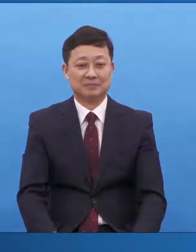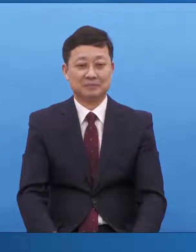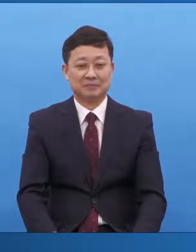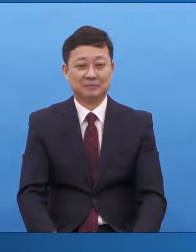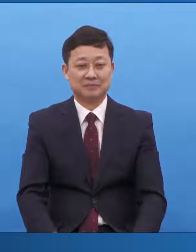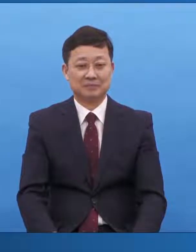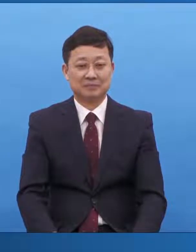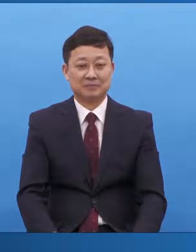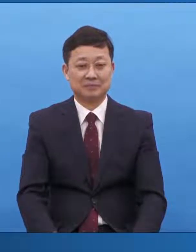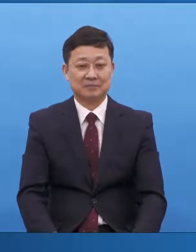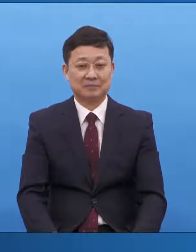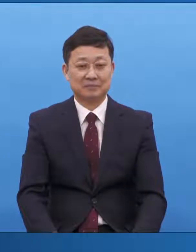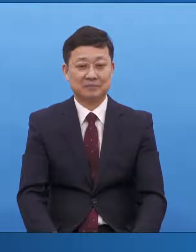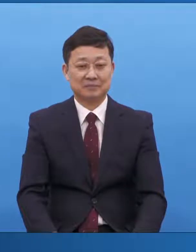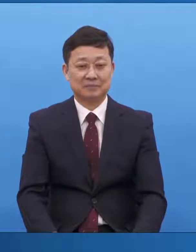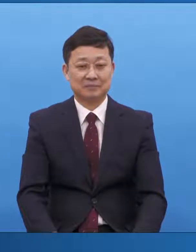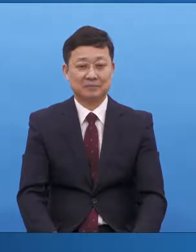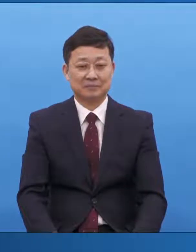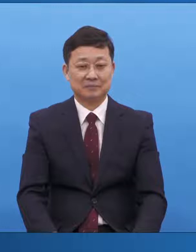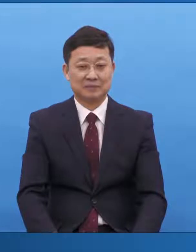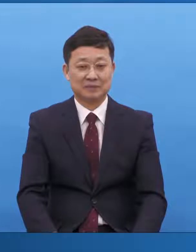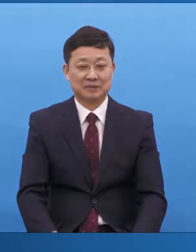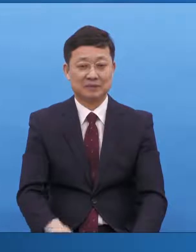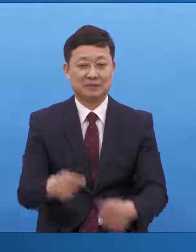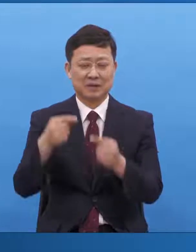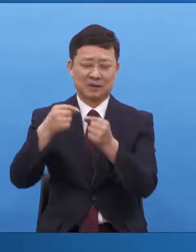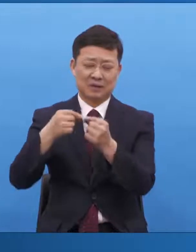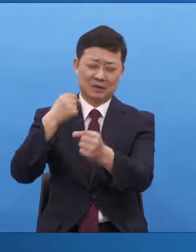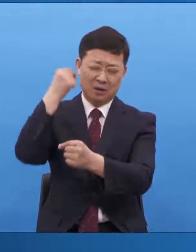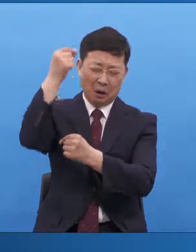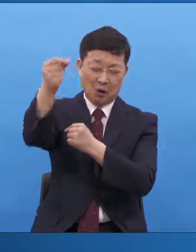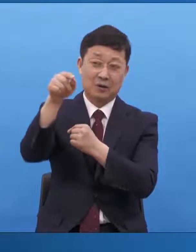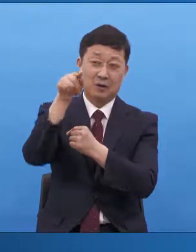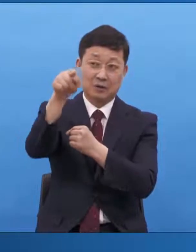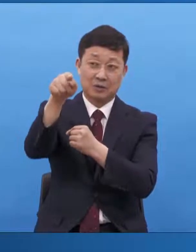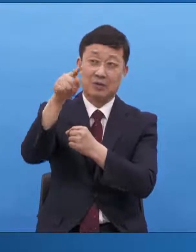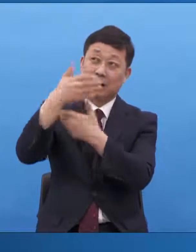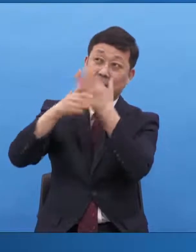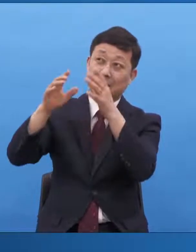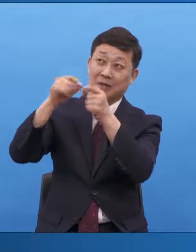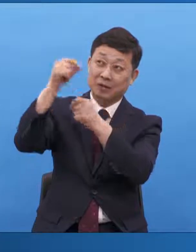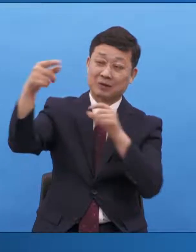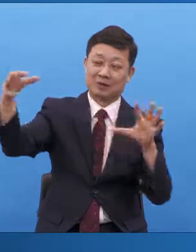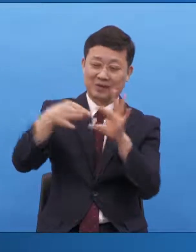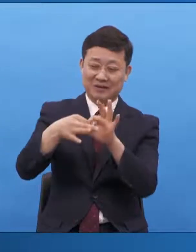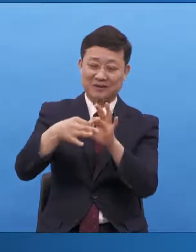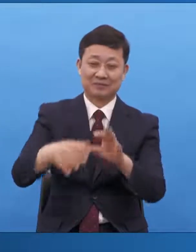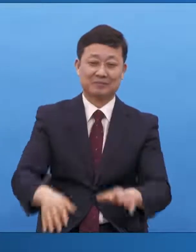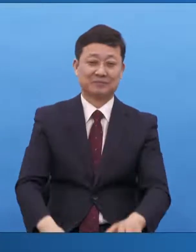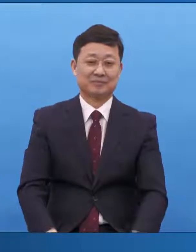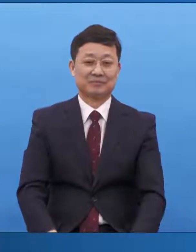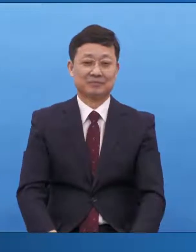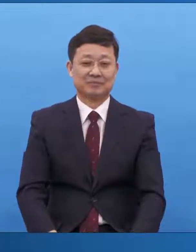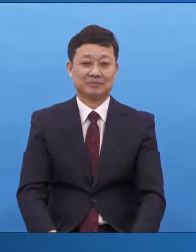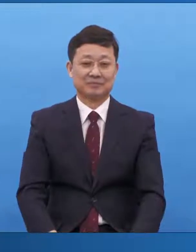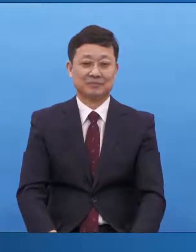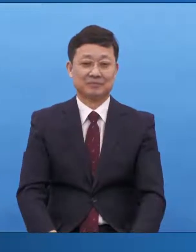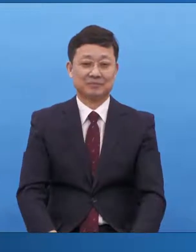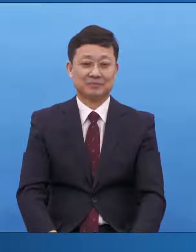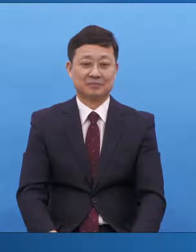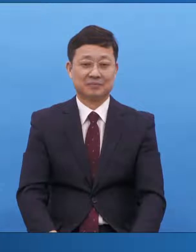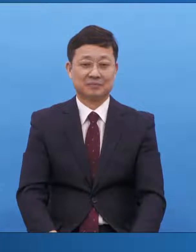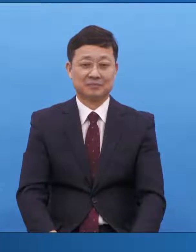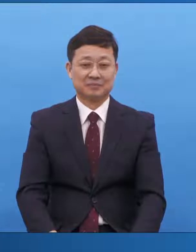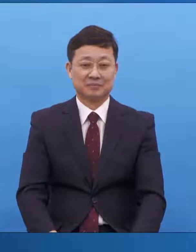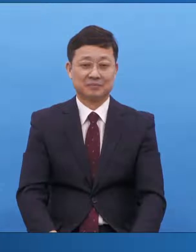이게 이렇게 돼. It's like this, eternal. 영원. Eternal. 이 영원은 한국말이니까 외국 사람들은